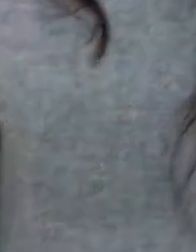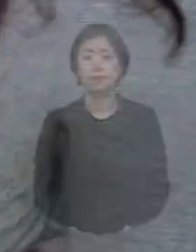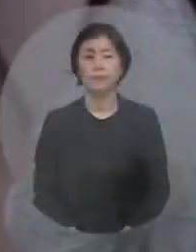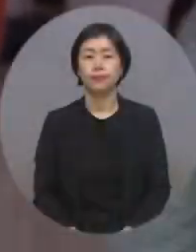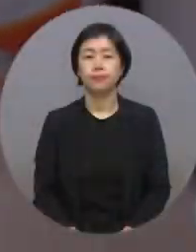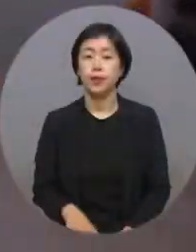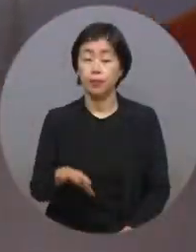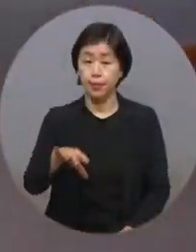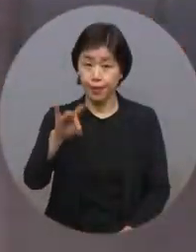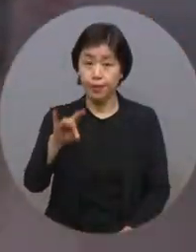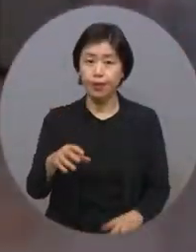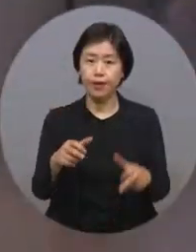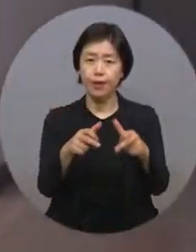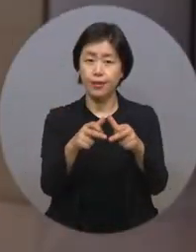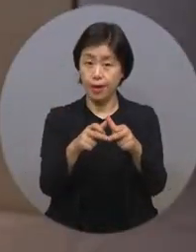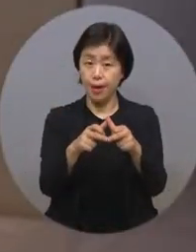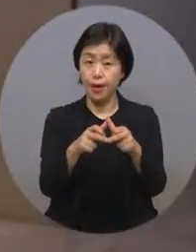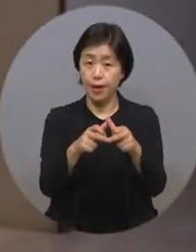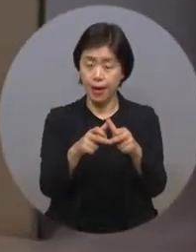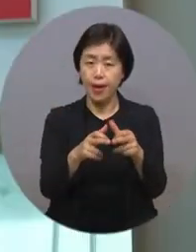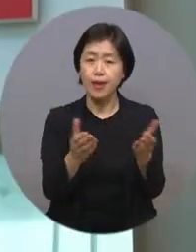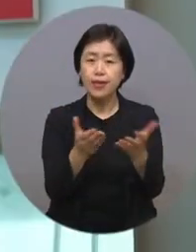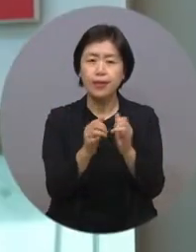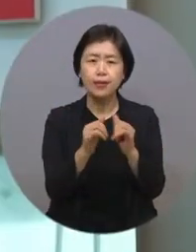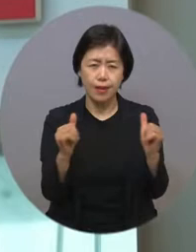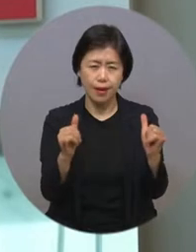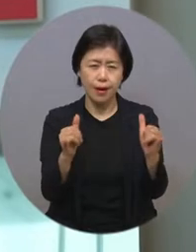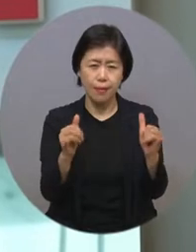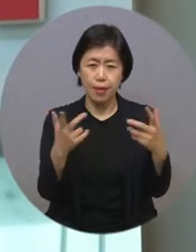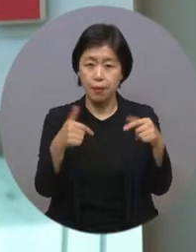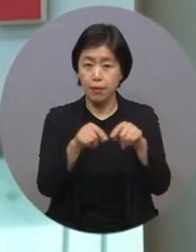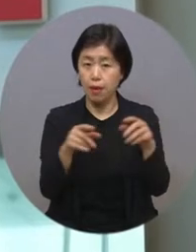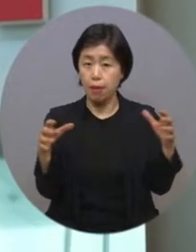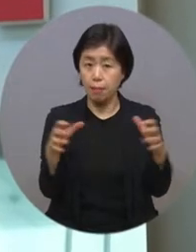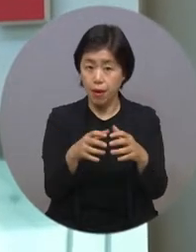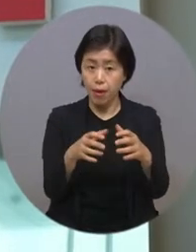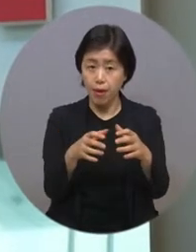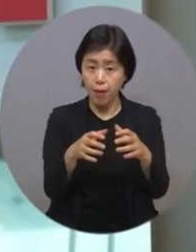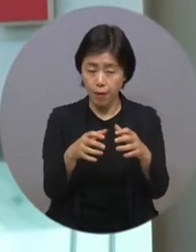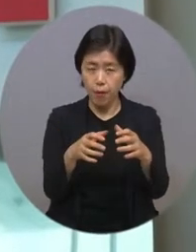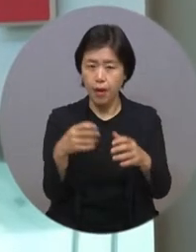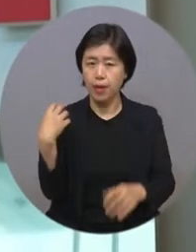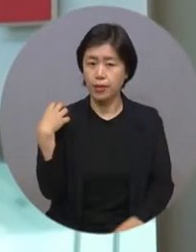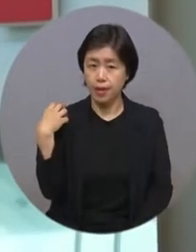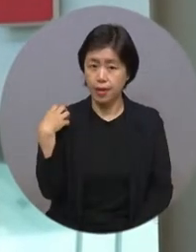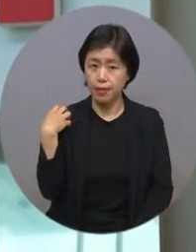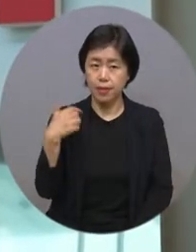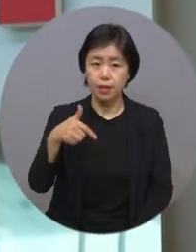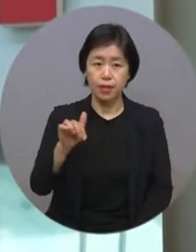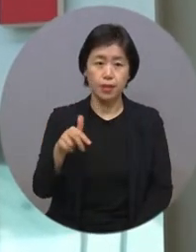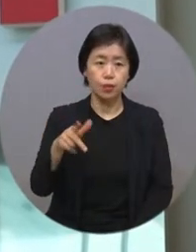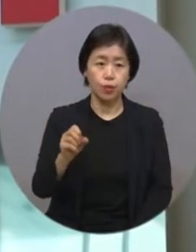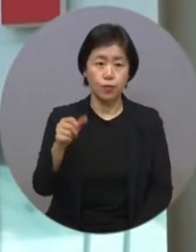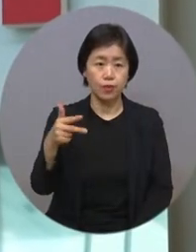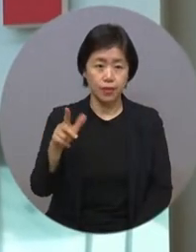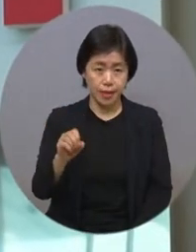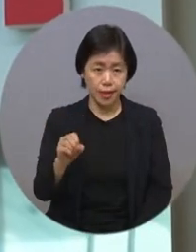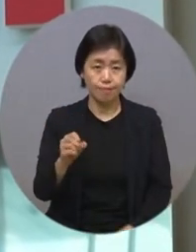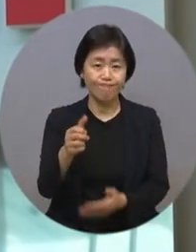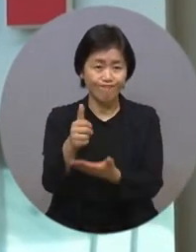우리는 먼저 장애사원분과 함께 일을 하고 계시는 셀장님과 기종장님을 모시고 인터뷰를